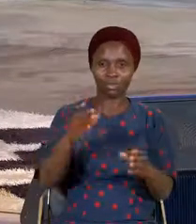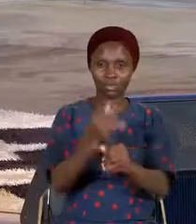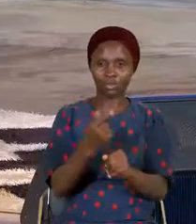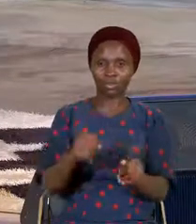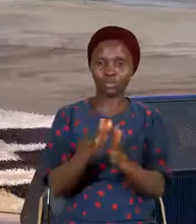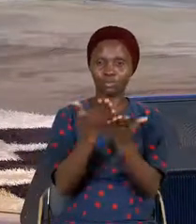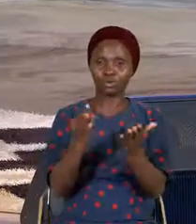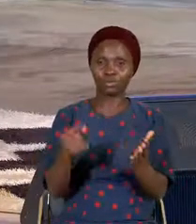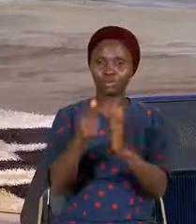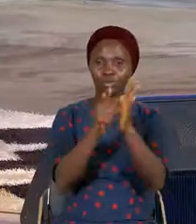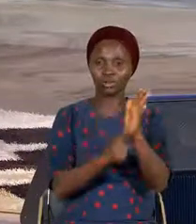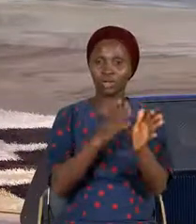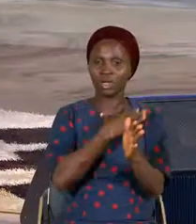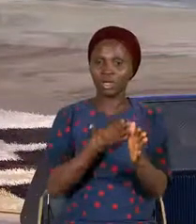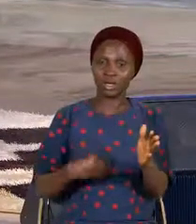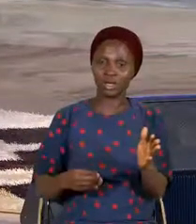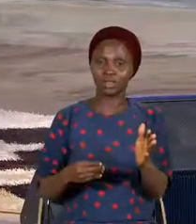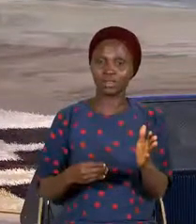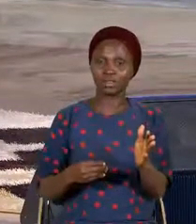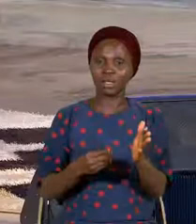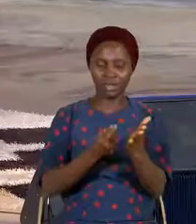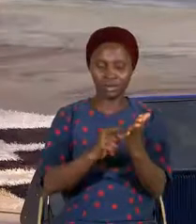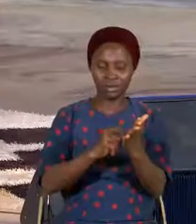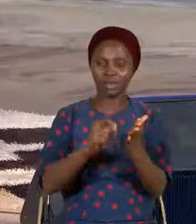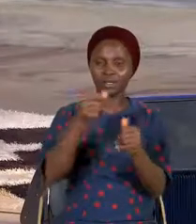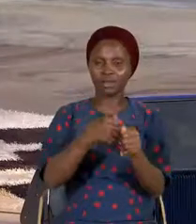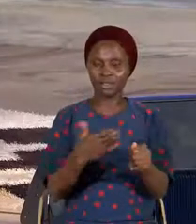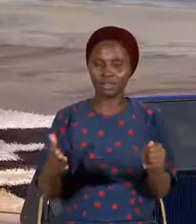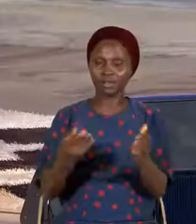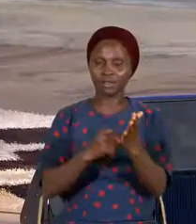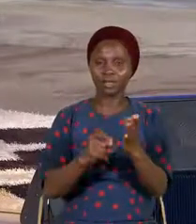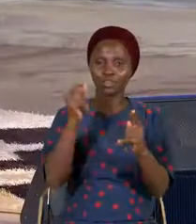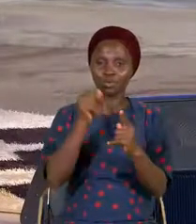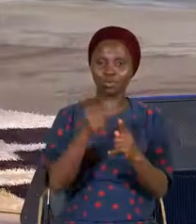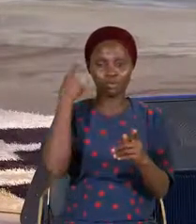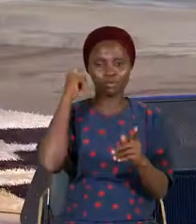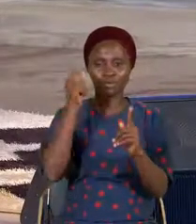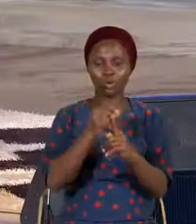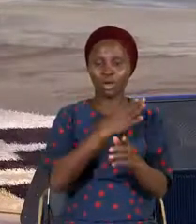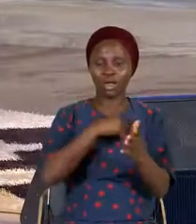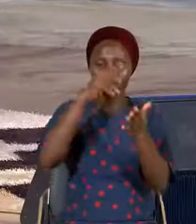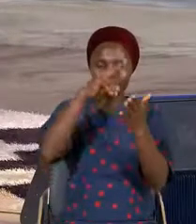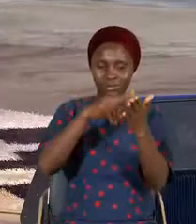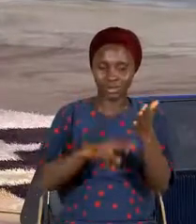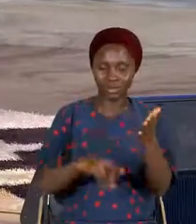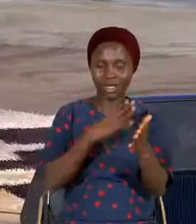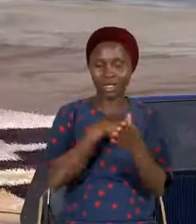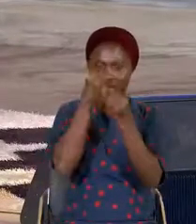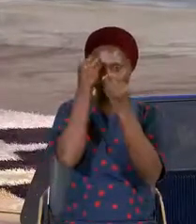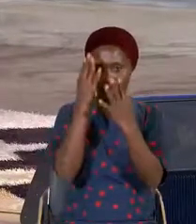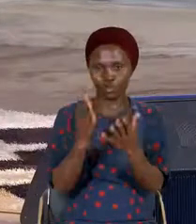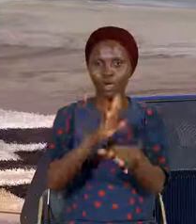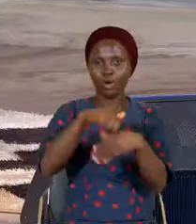loi et recopier toutes choses avec sa propre main et lire et